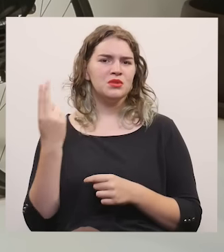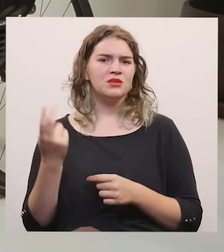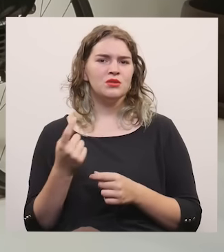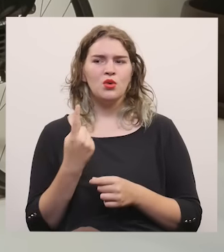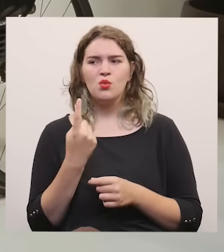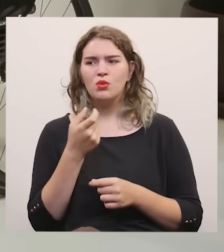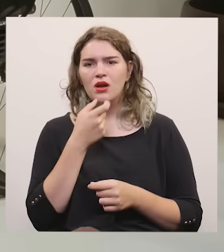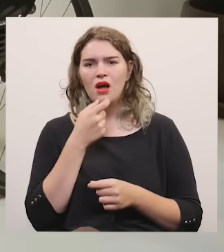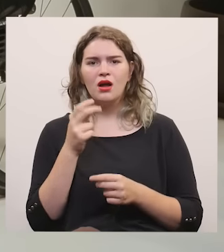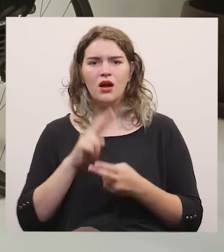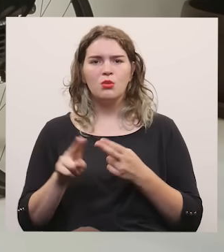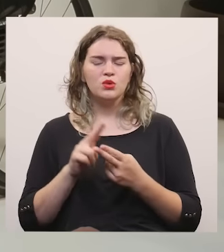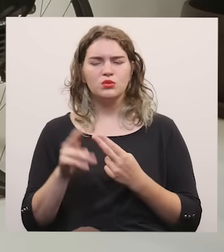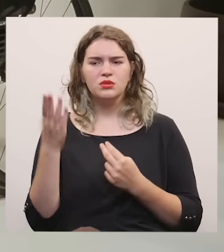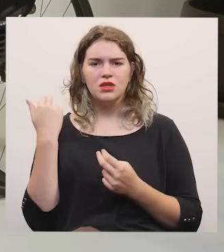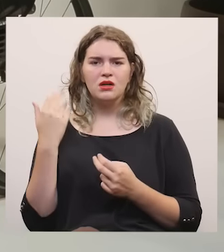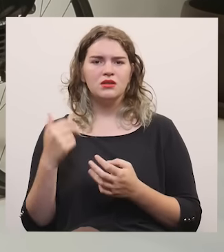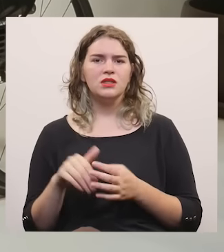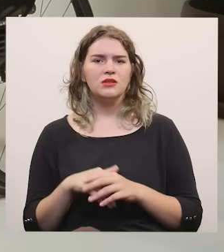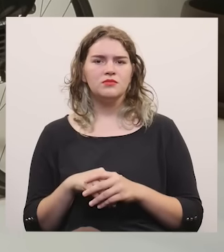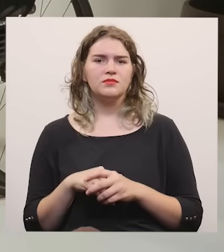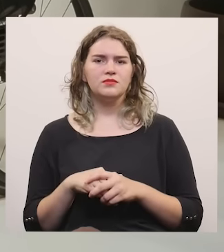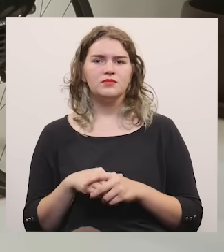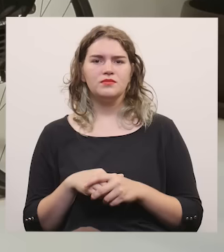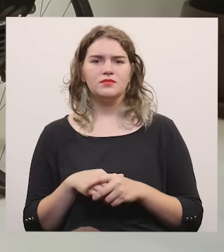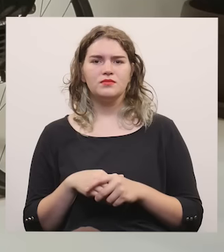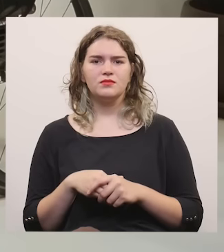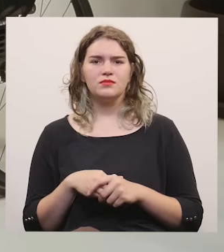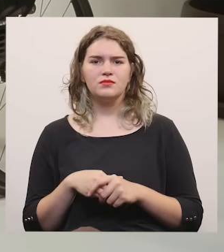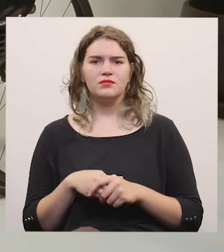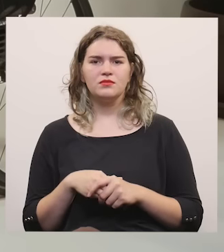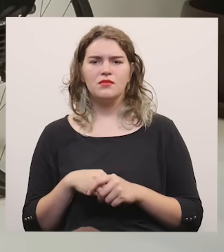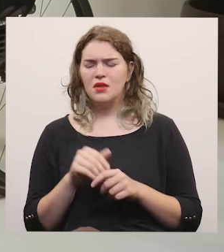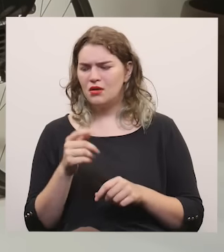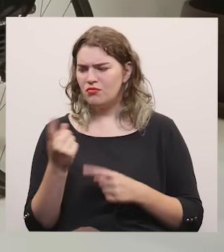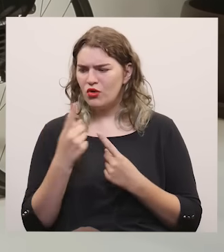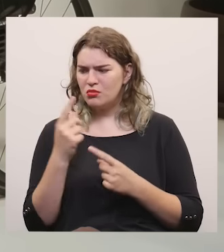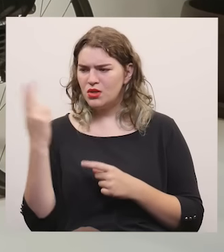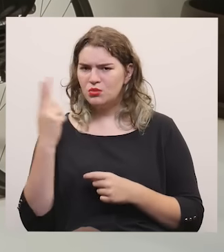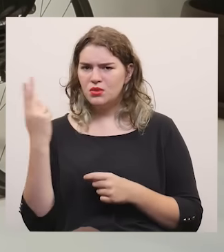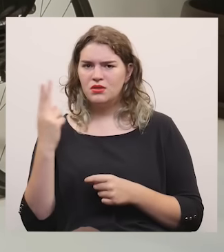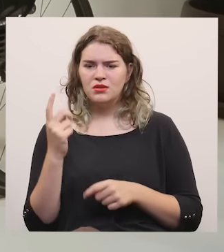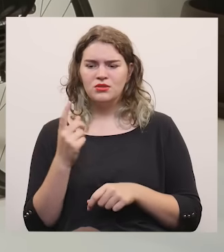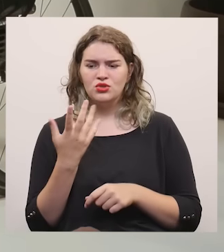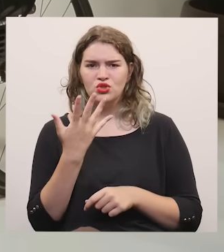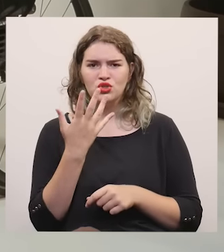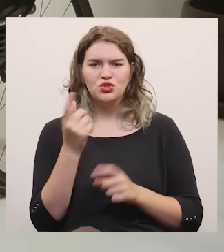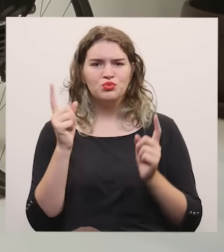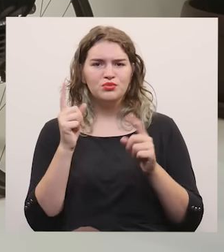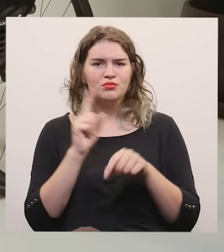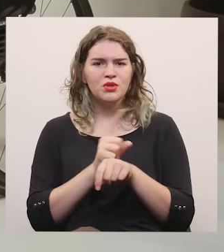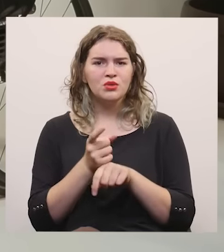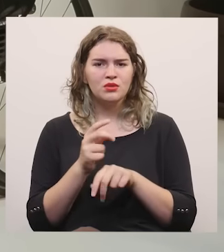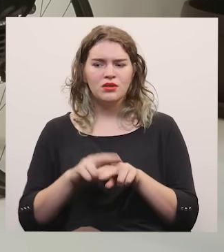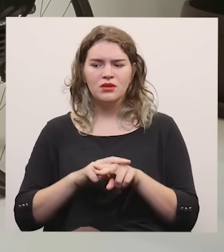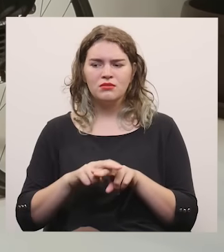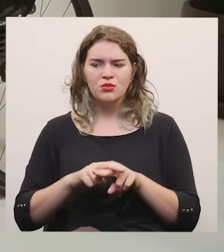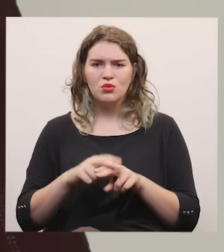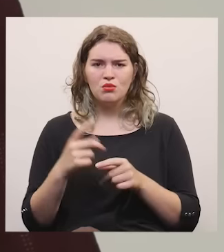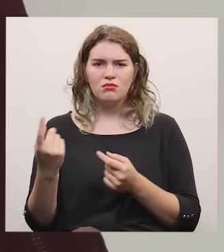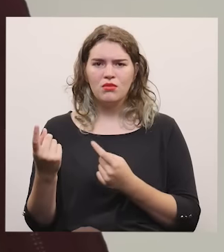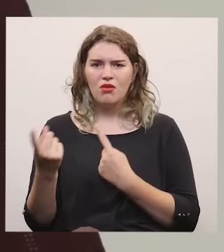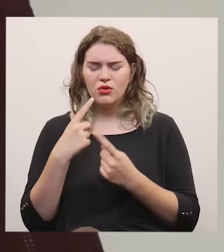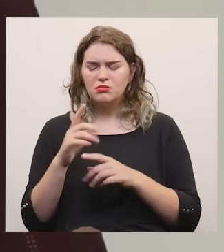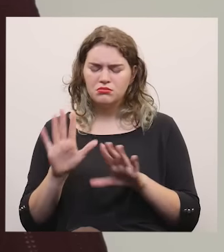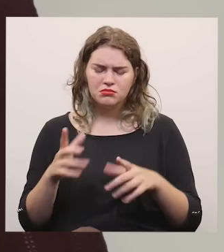Dumnezeu. Deci voi doar de un an v-ați fost cunoscut înainte de accidentul. Da, de un an a fost iubitul meu. Nu mi-a vorbit atât de Dumnezeu în 5 minute cât am putut să stau cu el